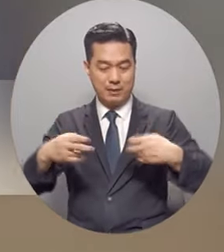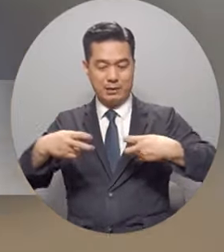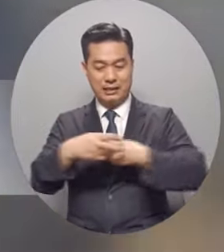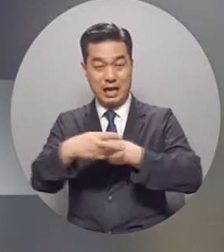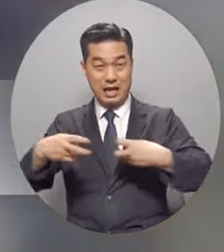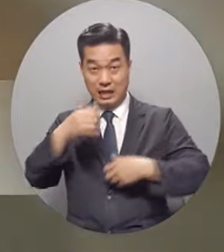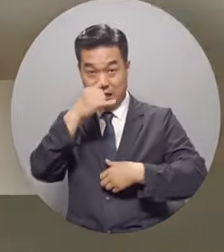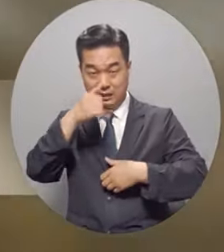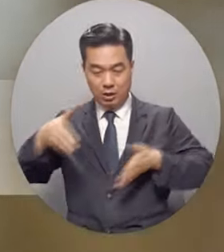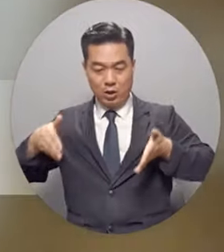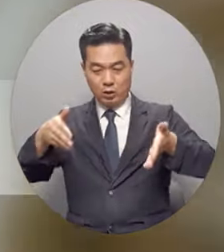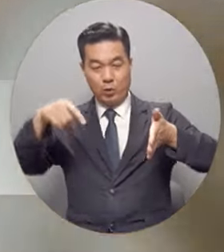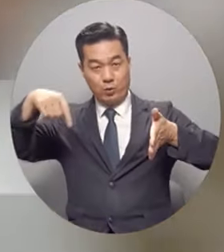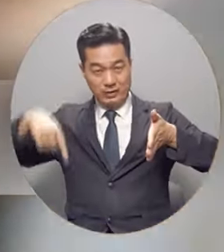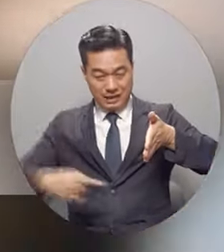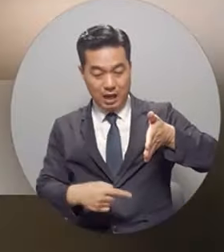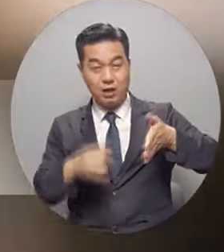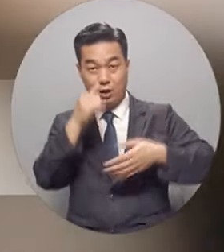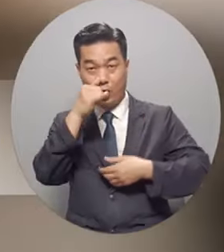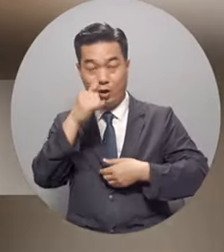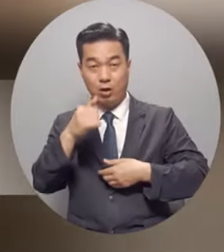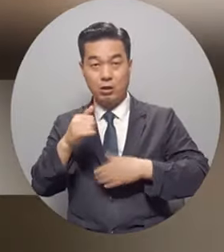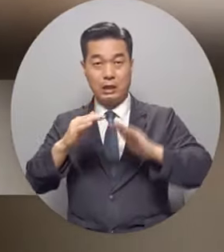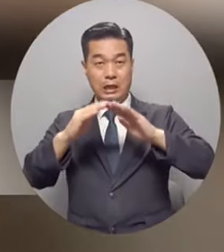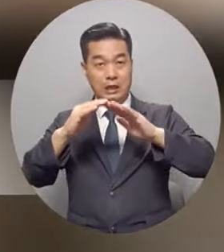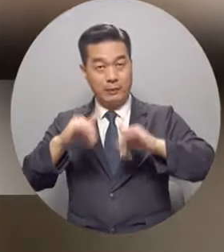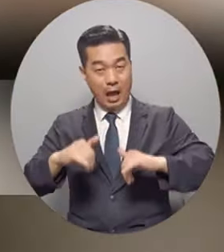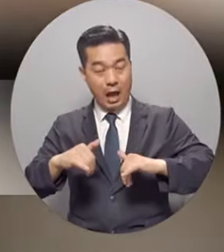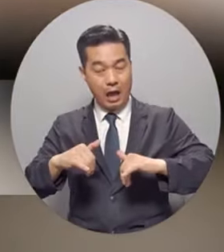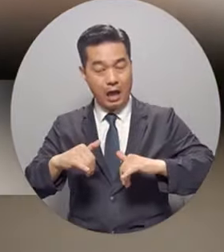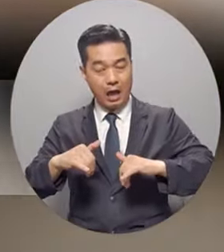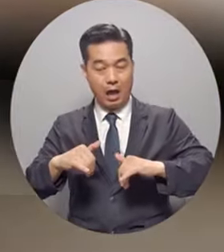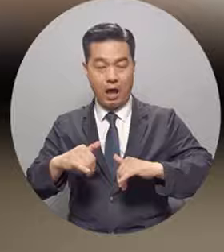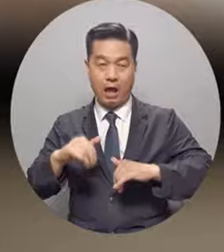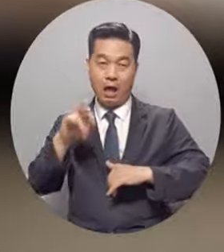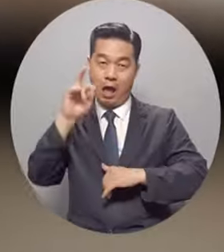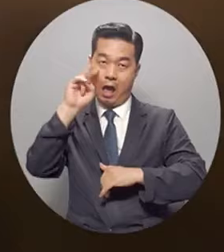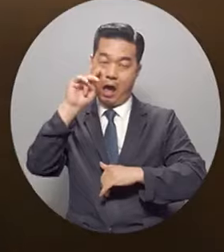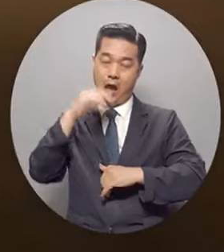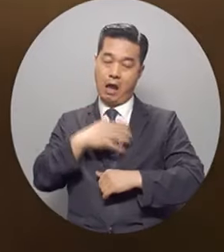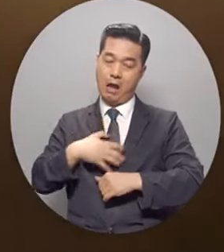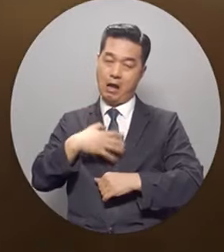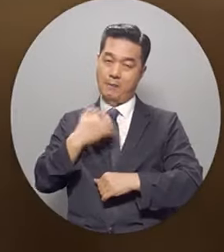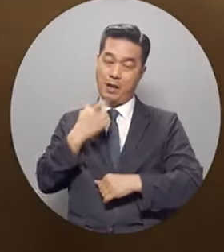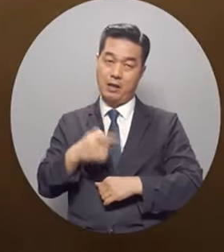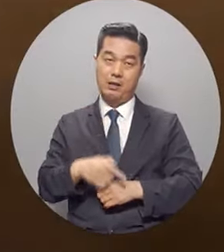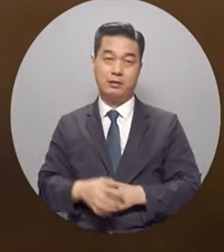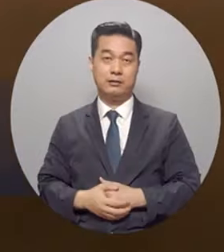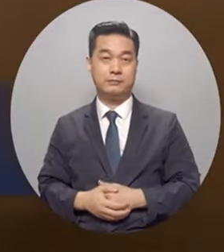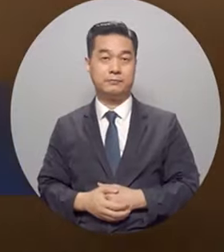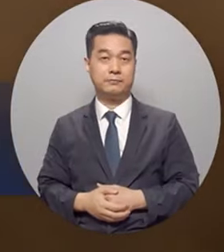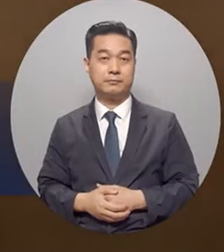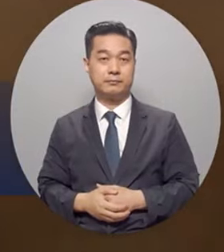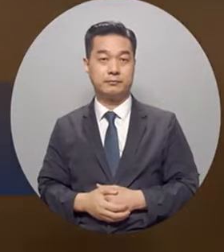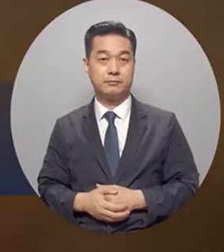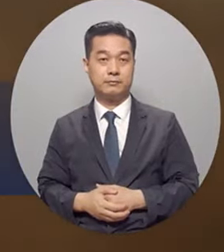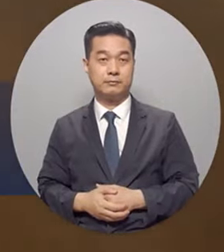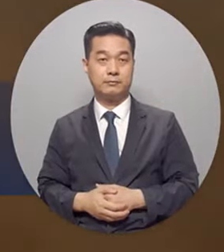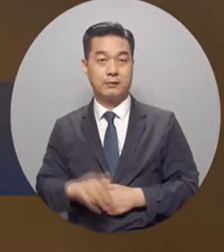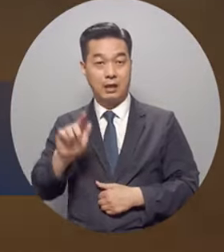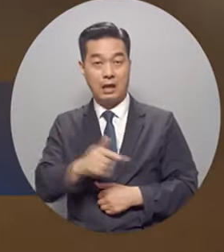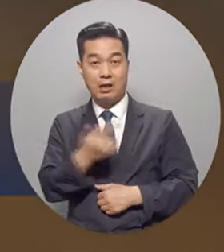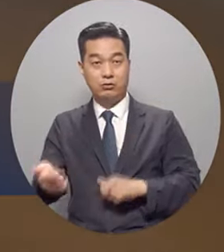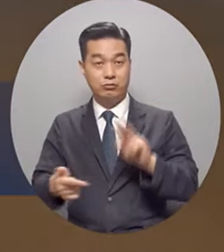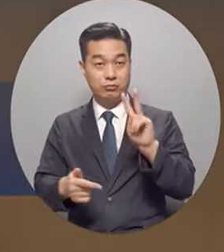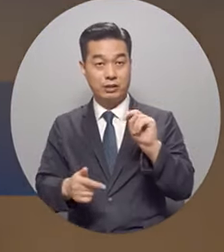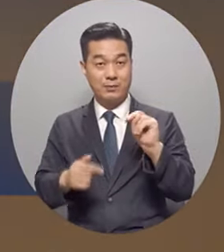오가는 도로 밑이었다 men 자칫 큰 사고로 이어질 뻔했습니다 하루 한 2만여대